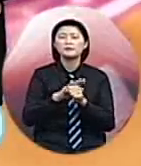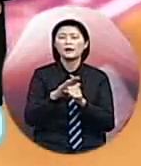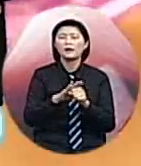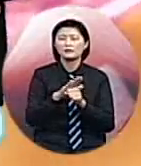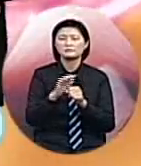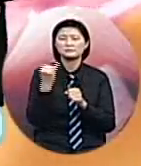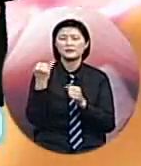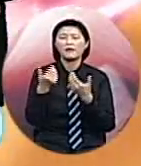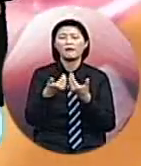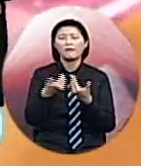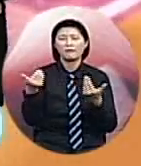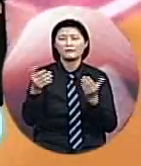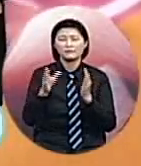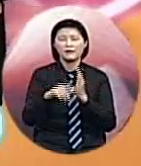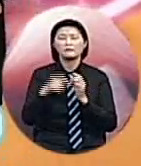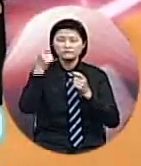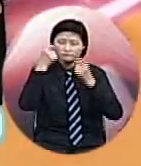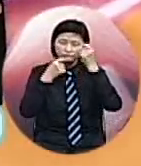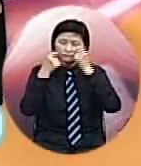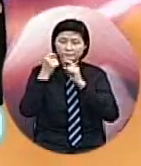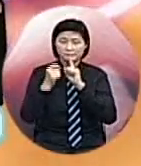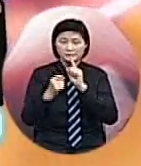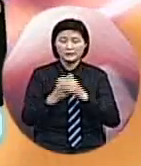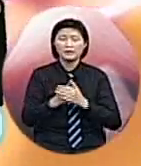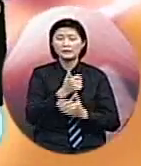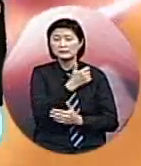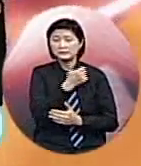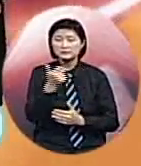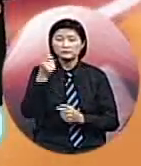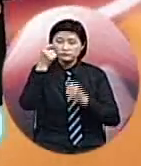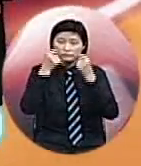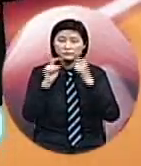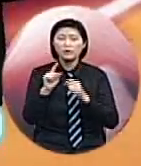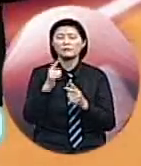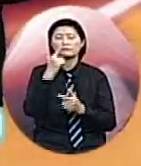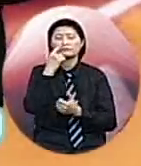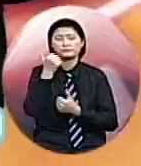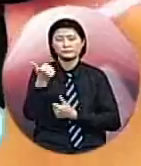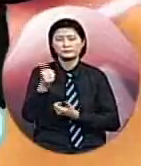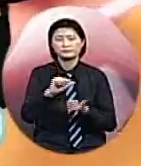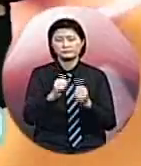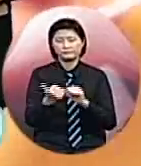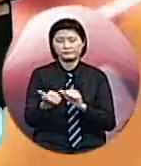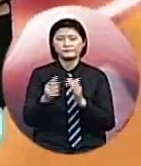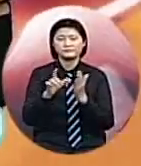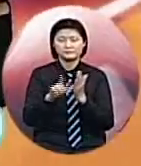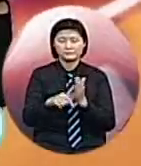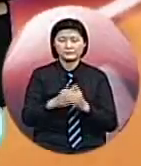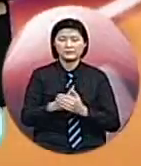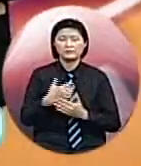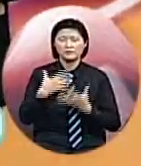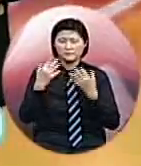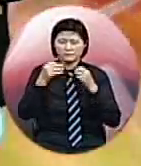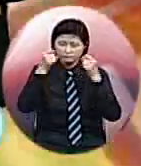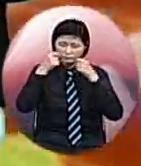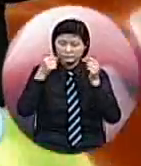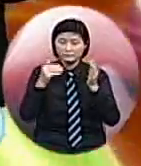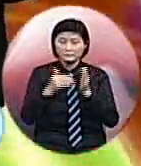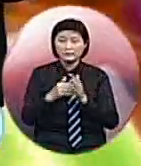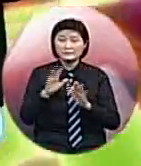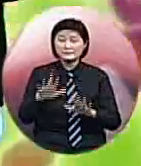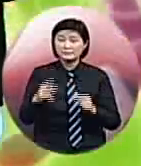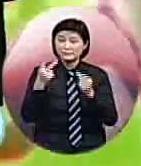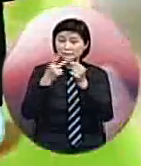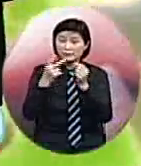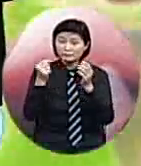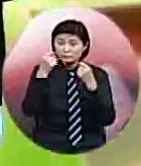여자와 헤어졌을 때? 예. 세 번 운다는데 가장 큰 게 부모님 돌아가셨을 때 네. 예. 많이 운다는데 저도 많이 울었어요. 지금 네. 두 번 우셨죠?